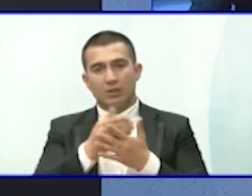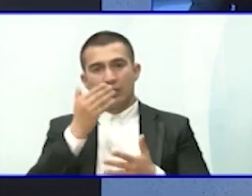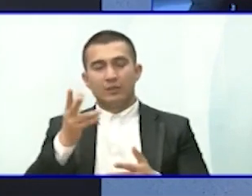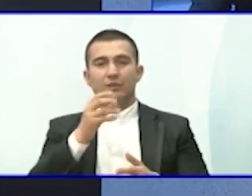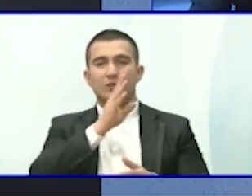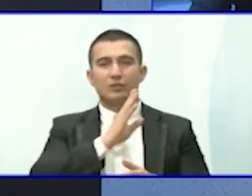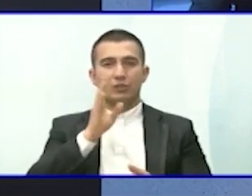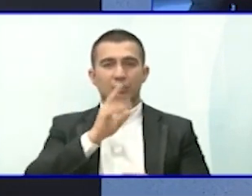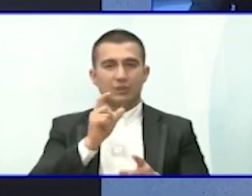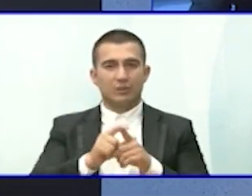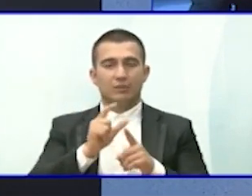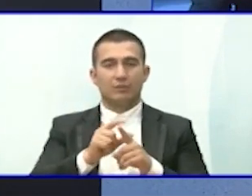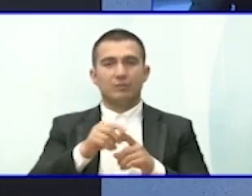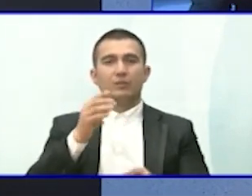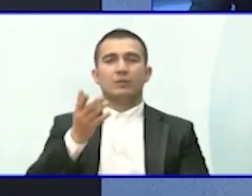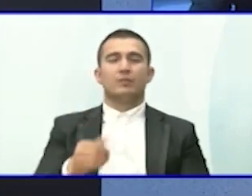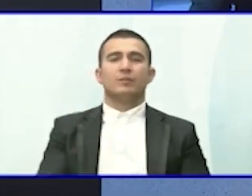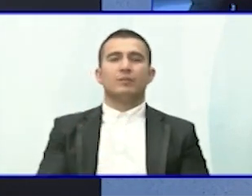имеет окончание и